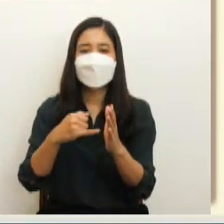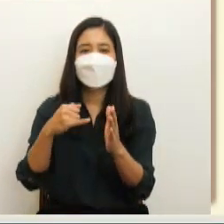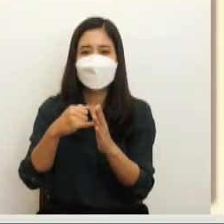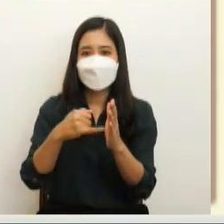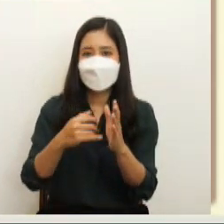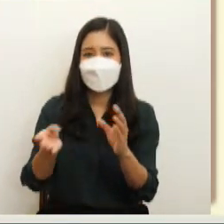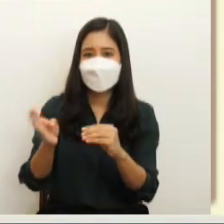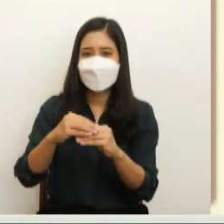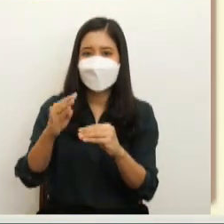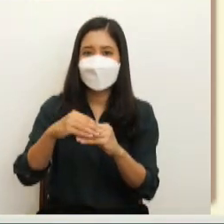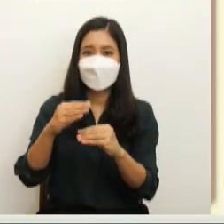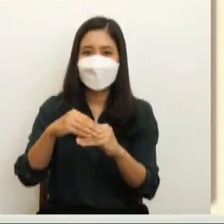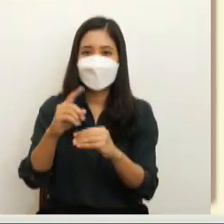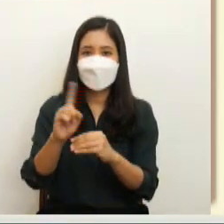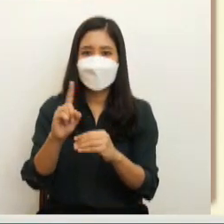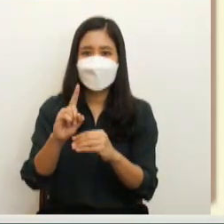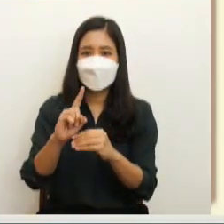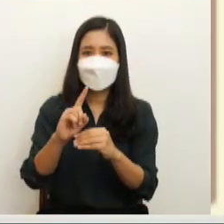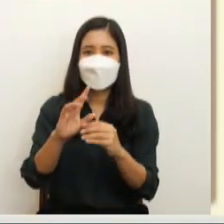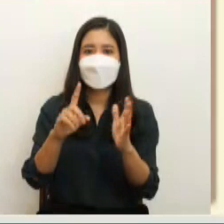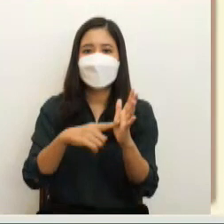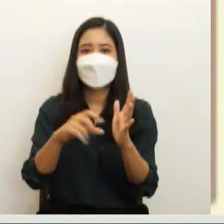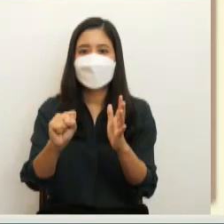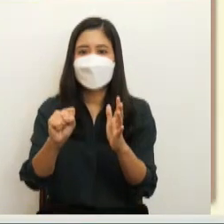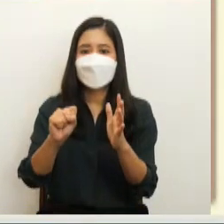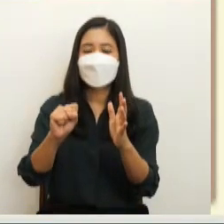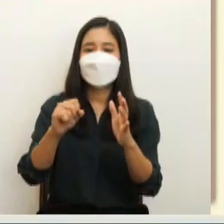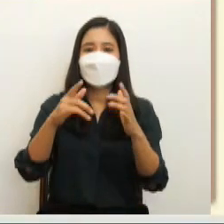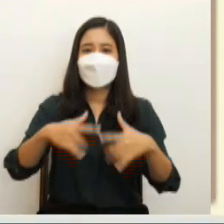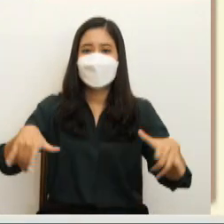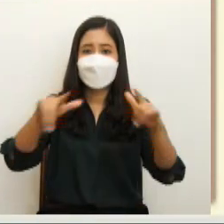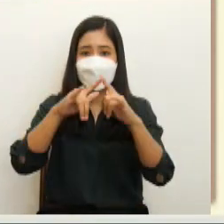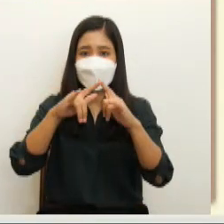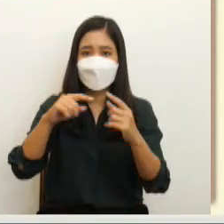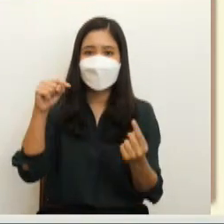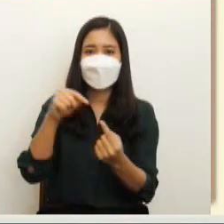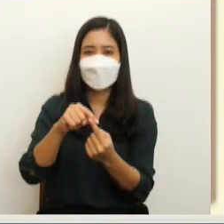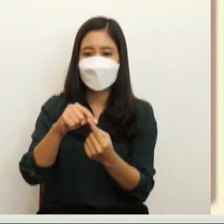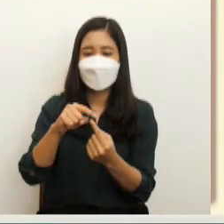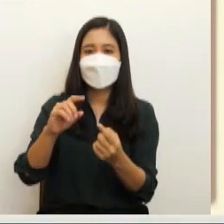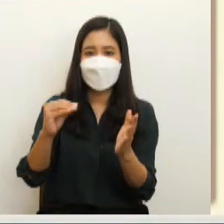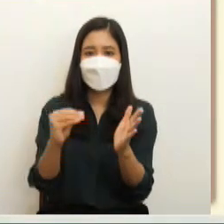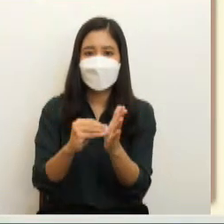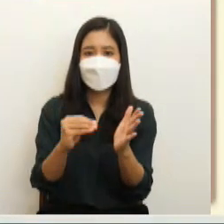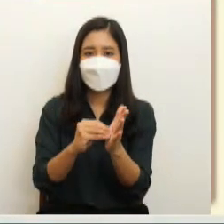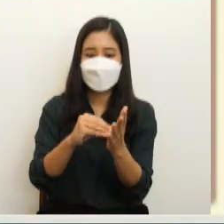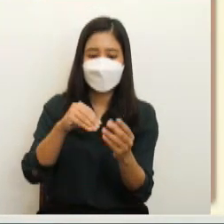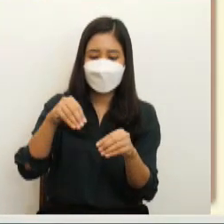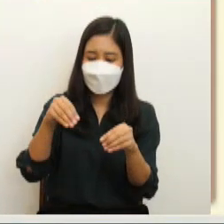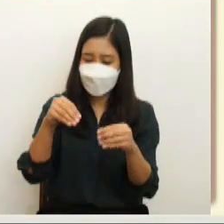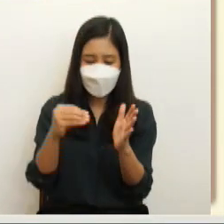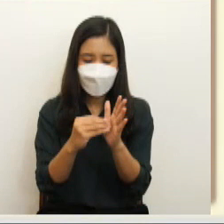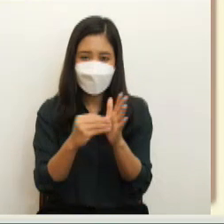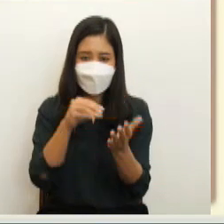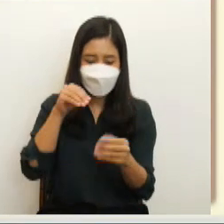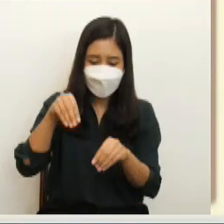6จังหวัดที่เพิ่มก็คือสมุทรสาครนครปฐมจะเห็นได้ว่าเป็นพื้นที่ของกรุงเทพมหานครและปริมณฑลนะครับอีก4จังห